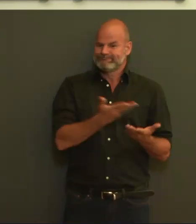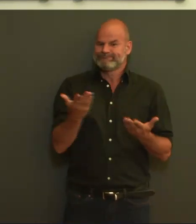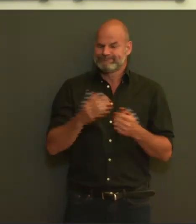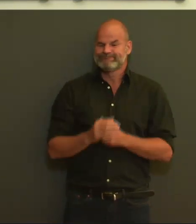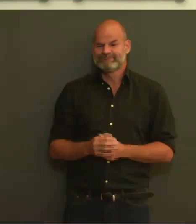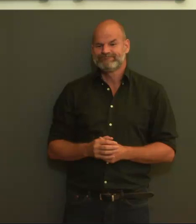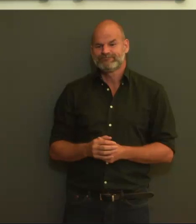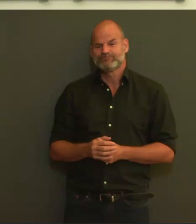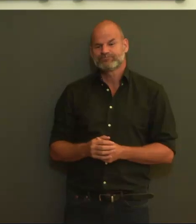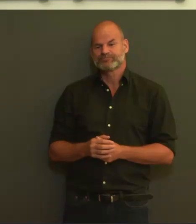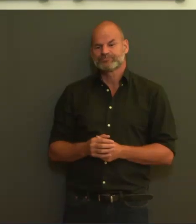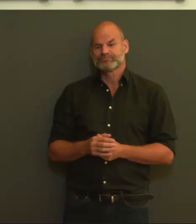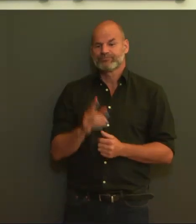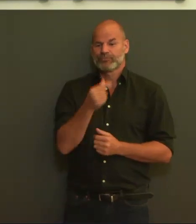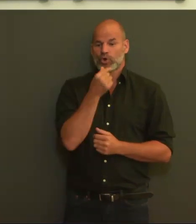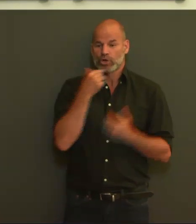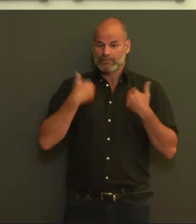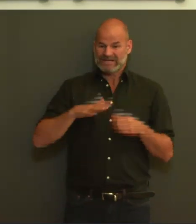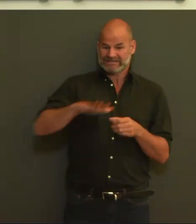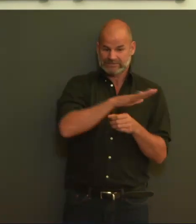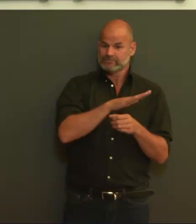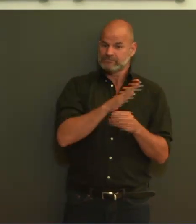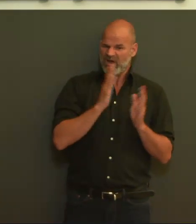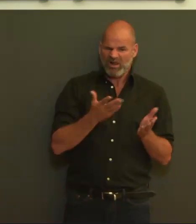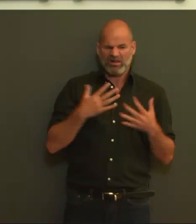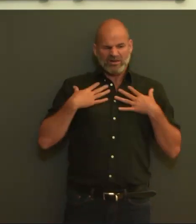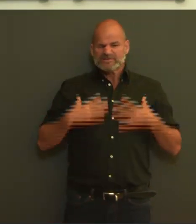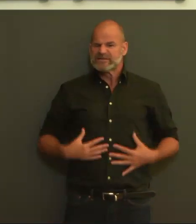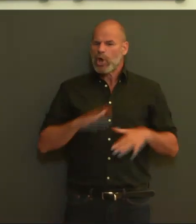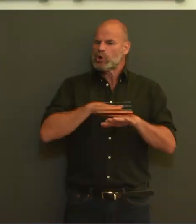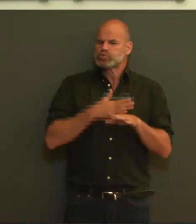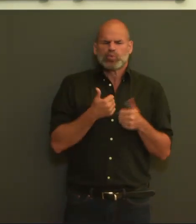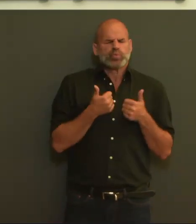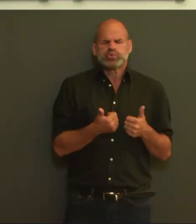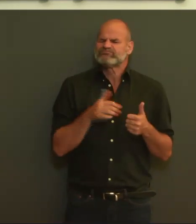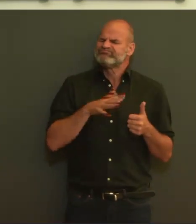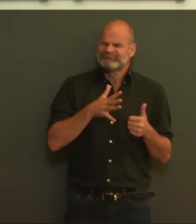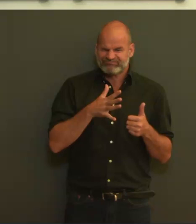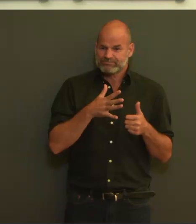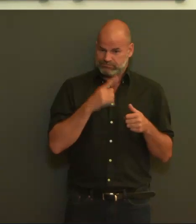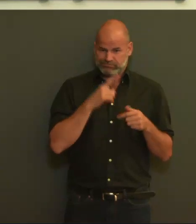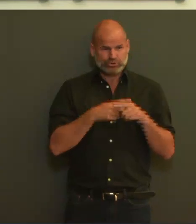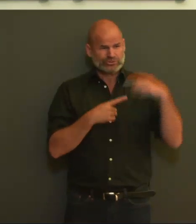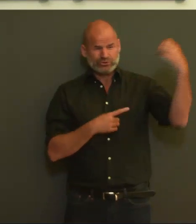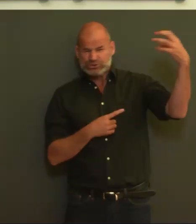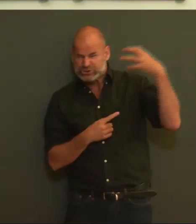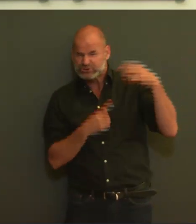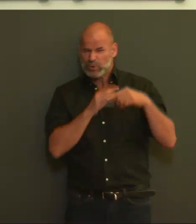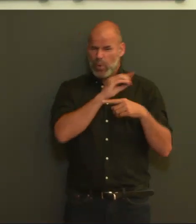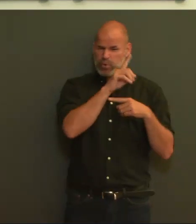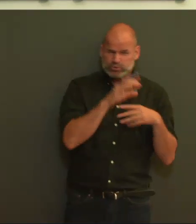daarom mogelijk dat al deze factoren, hitte, ozon, coronavirus, samen hebben bijgedragen tot